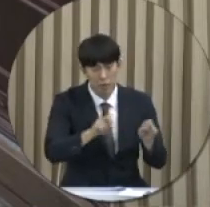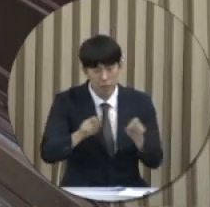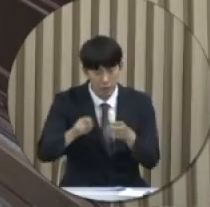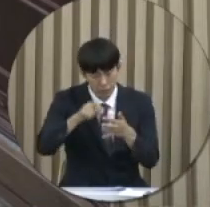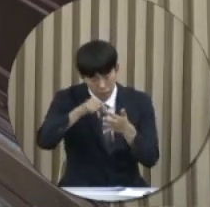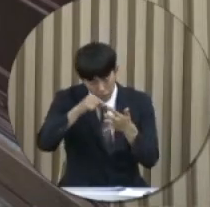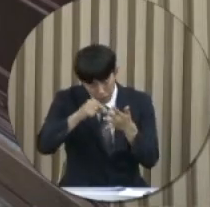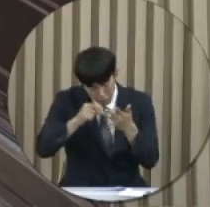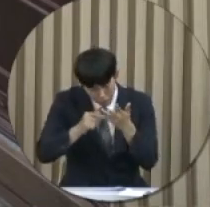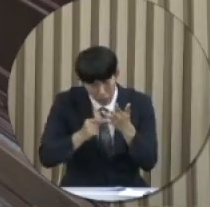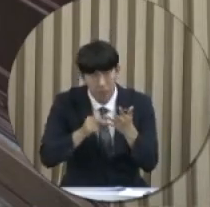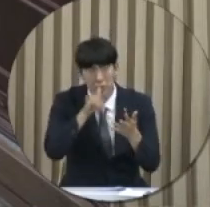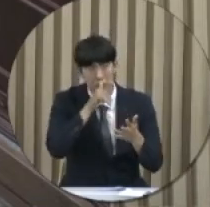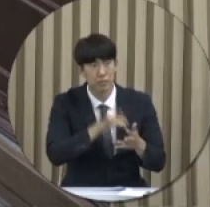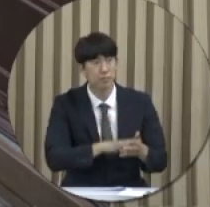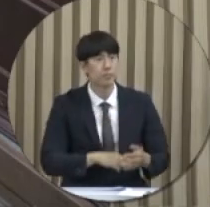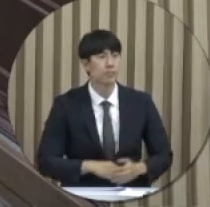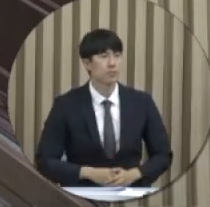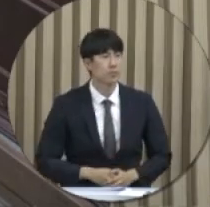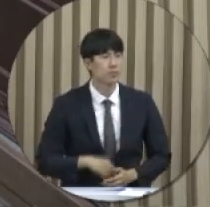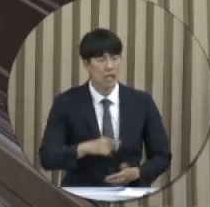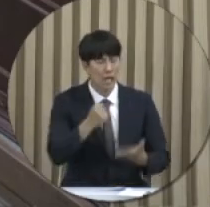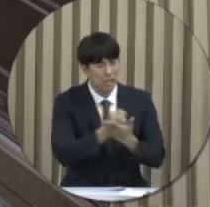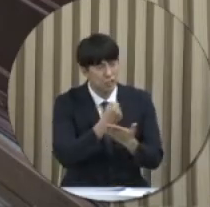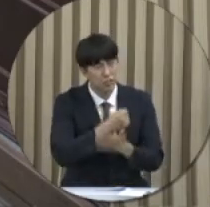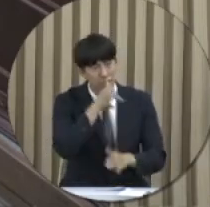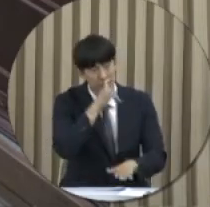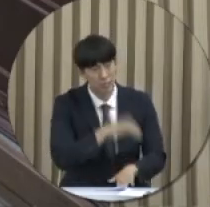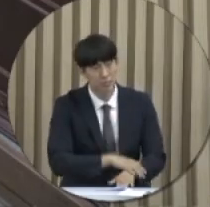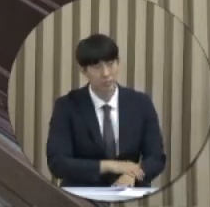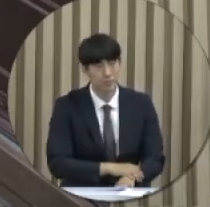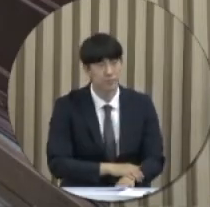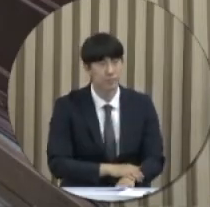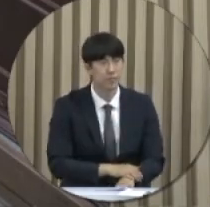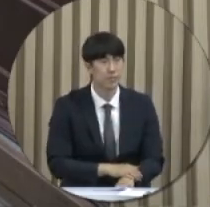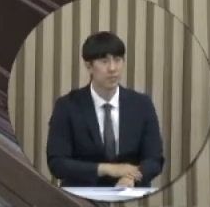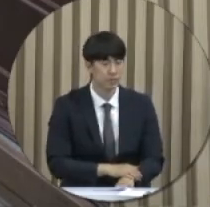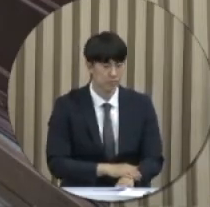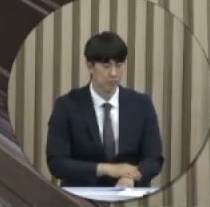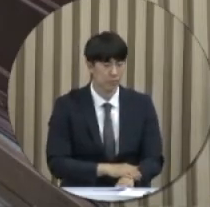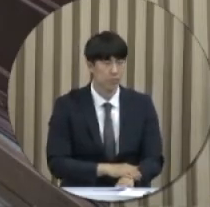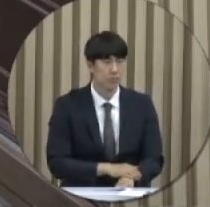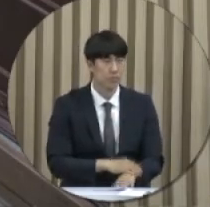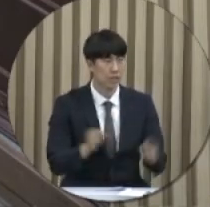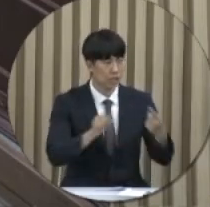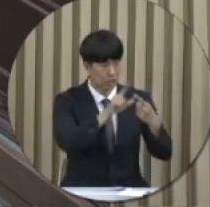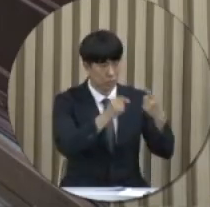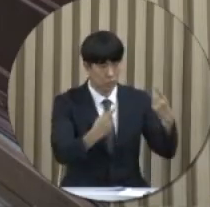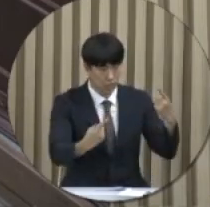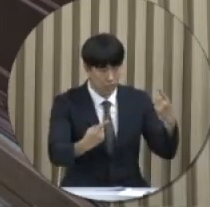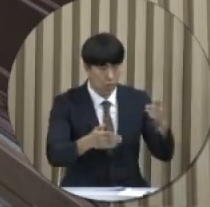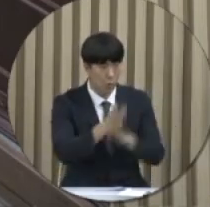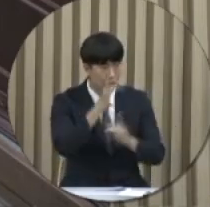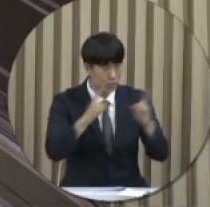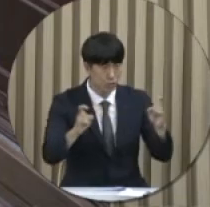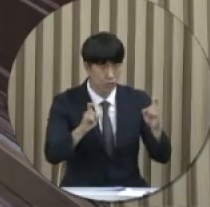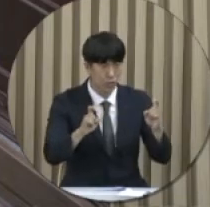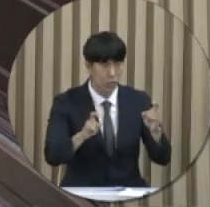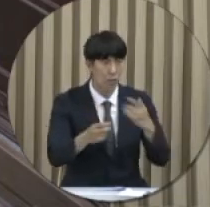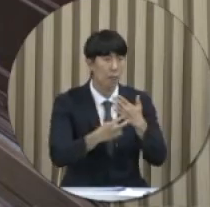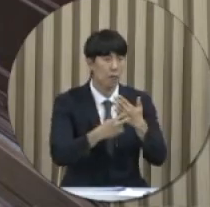지적을 하면서 말씀드렸고요. 이 부분도 좀 아쉬움이 있어서 좀 말씀을 드리는 부분입니다. 1월 1일자로 우리 화성시의